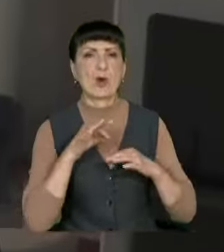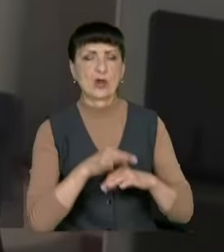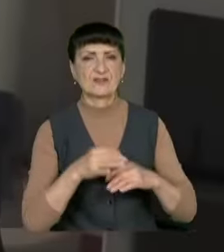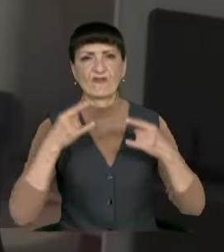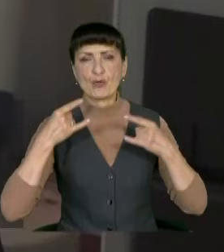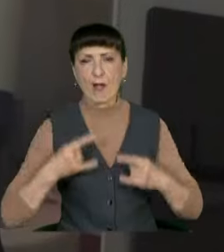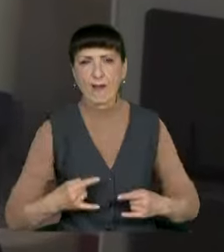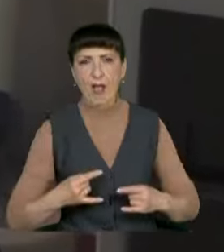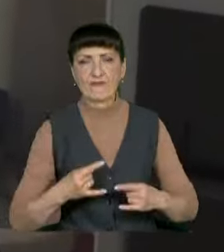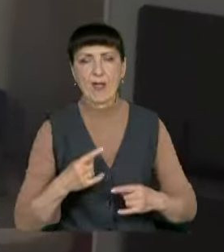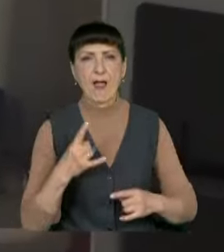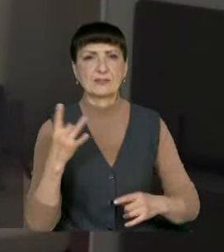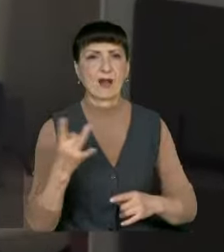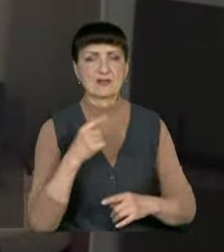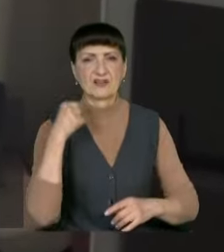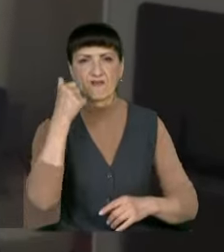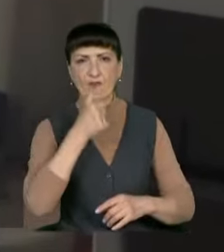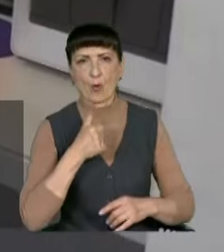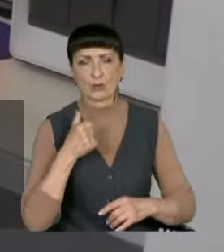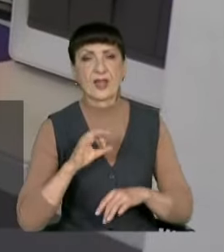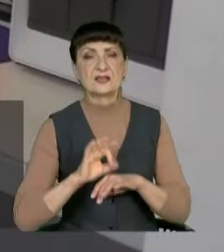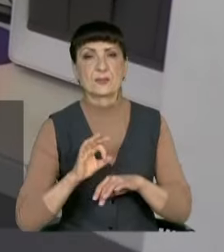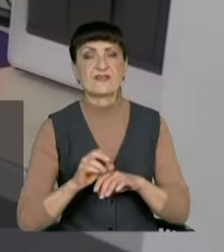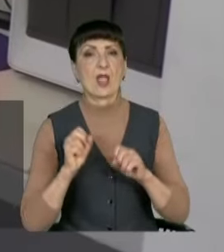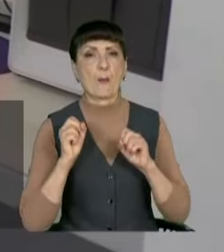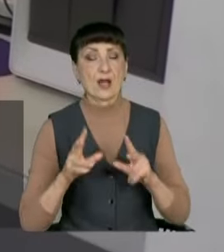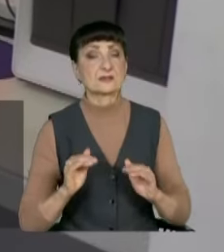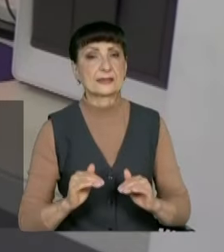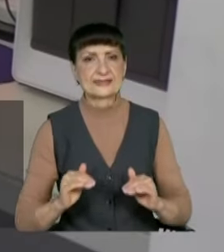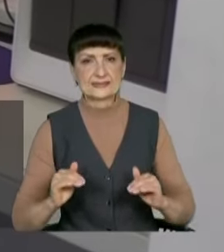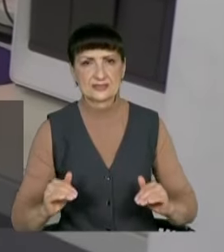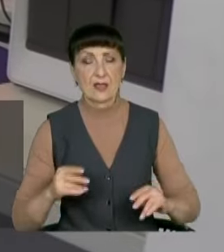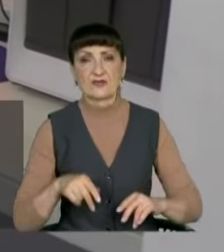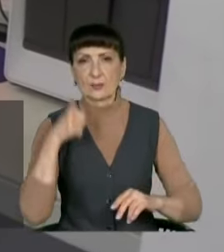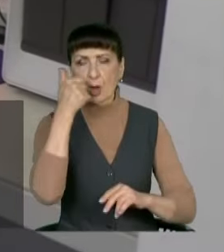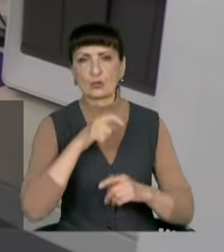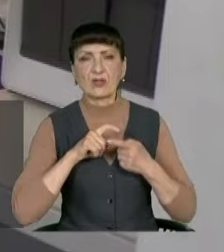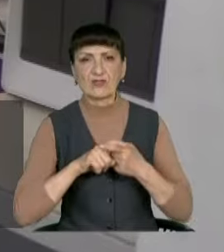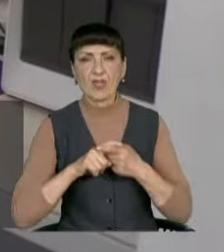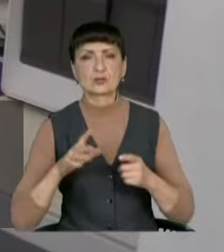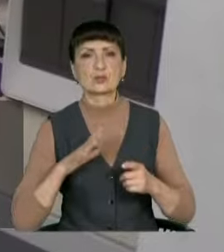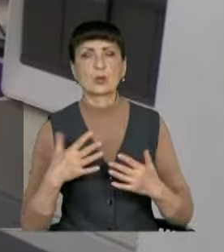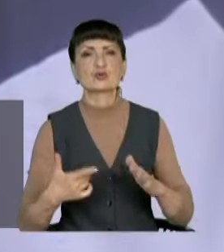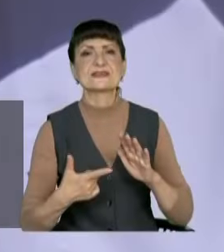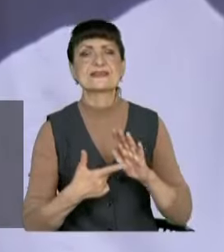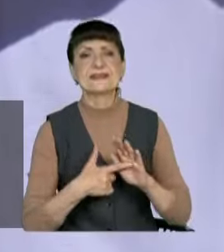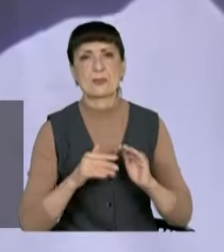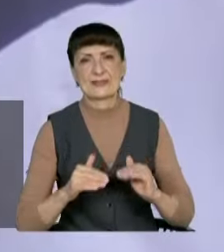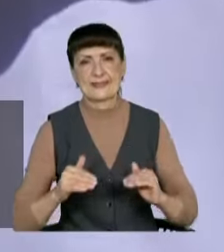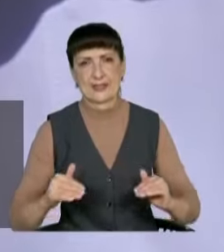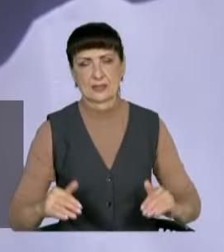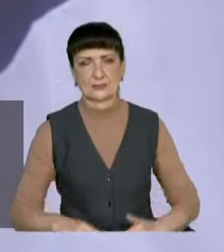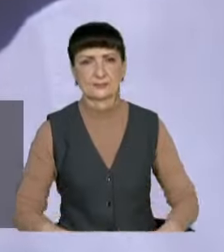флюорографическое обследование не реже одного раза в год. Заболевание опасно и для детей. В этом году инфекцию подхватили 7